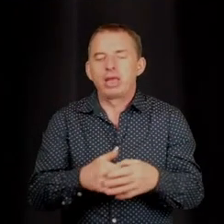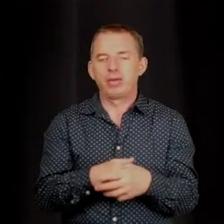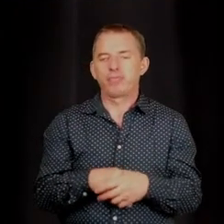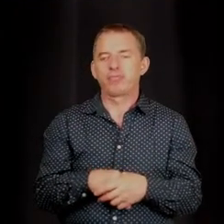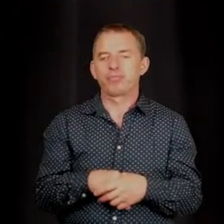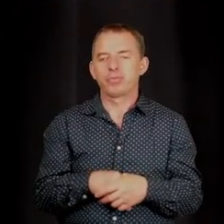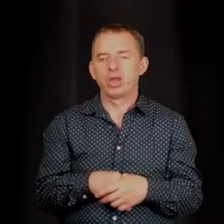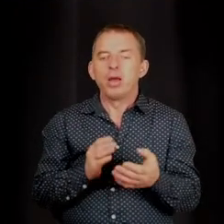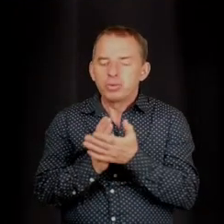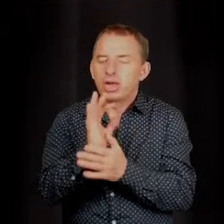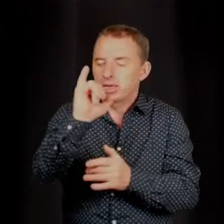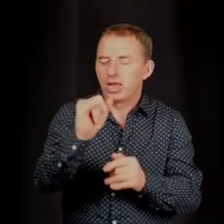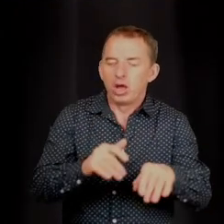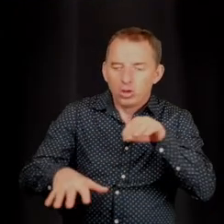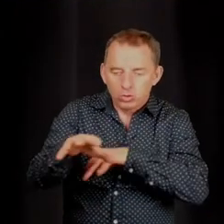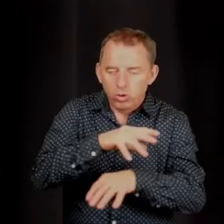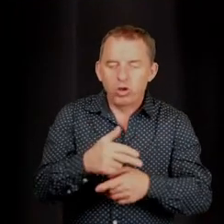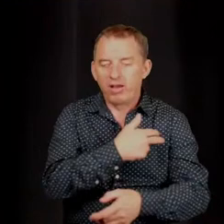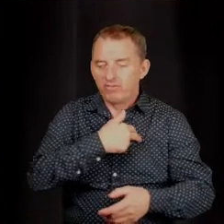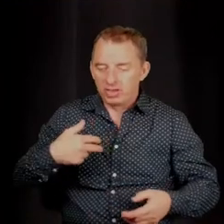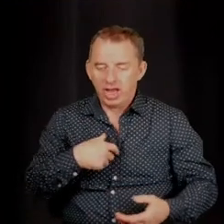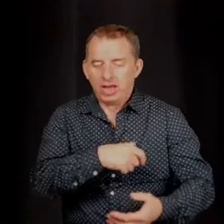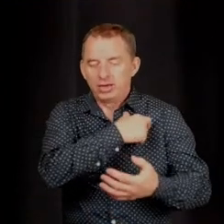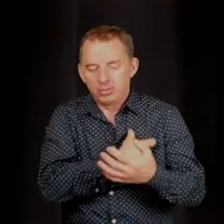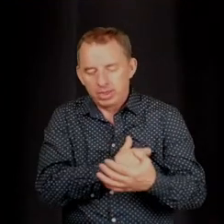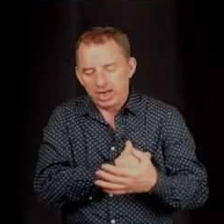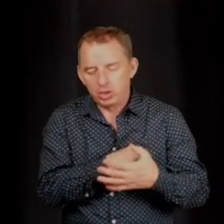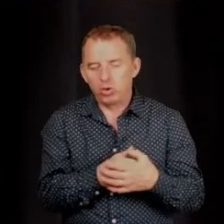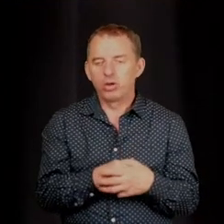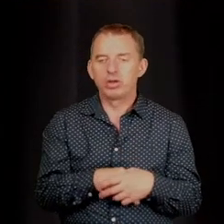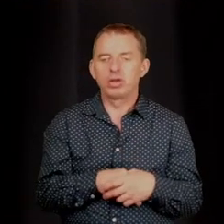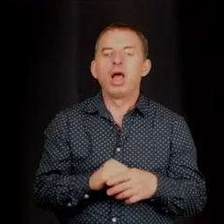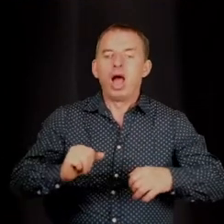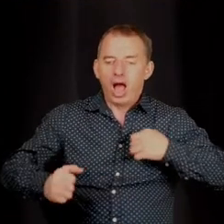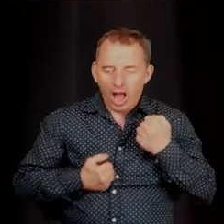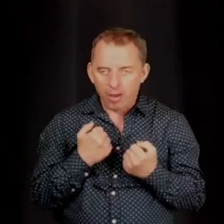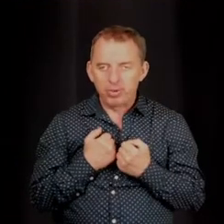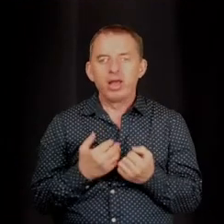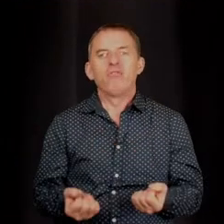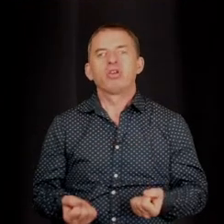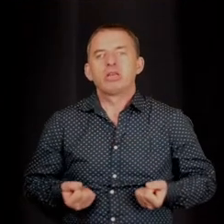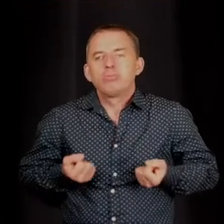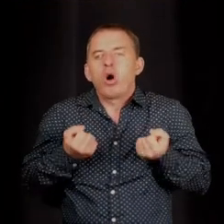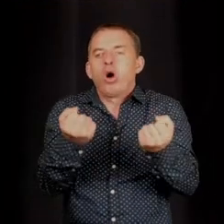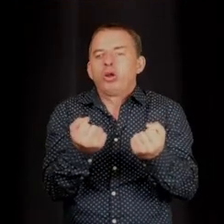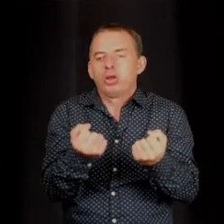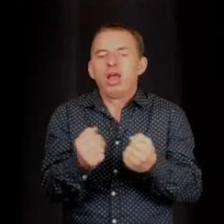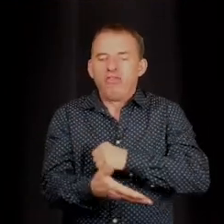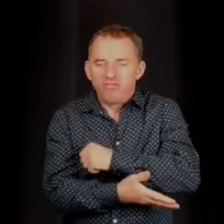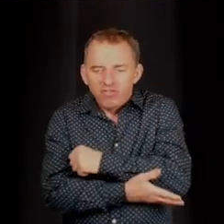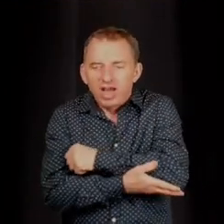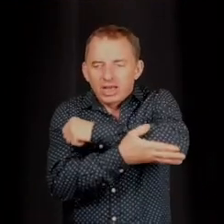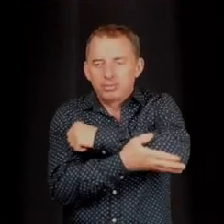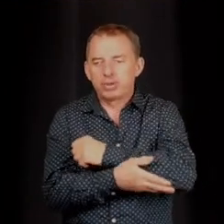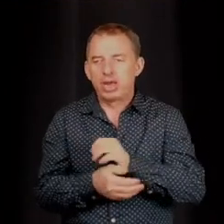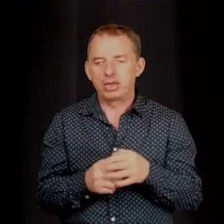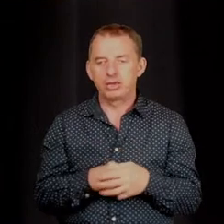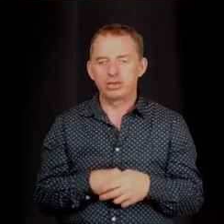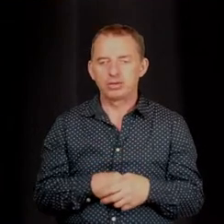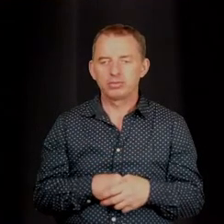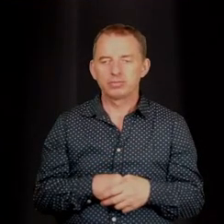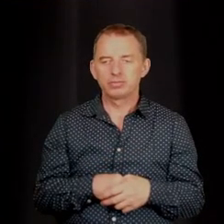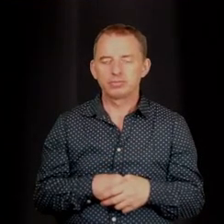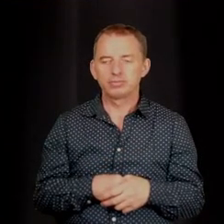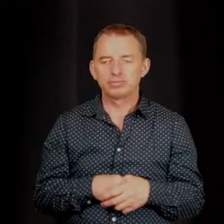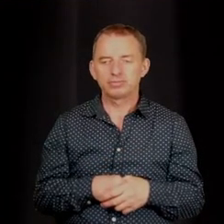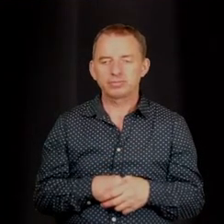hearts. Przez Jego Ducha w naszych sercach. To strengthen and encourage us. Aby nas wzmocnić i nas wesprzeć. But the